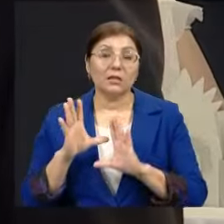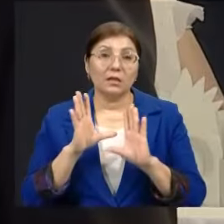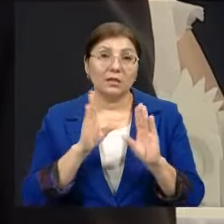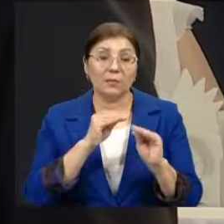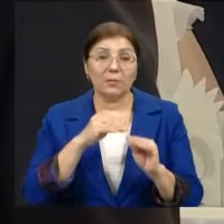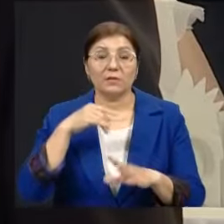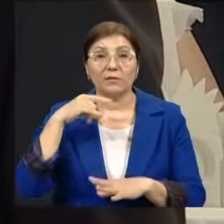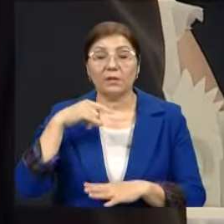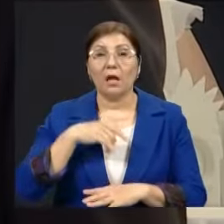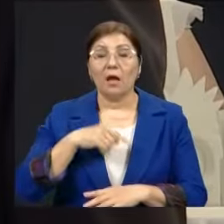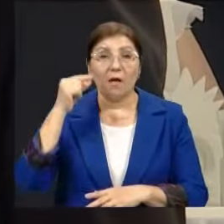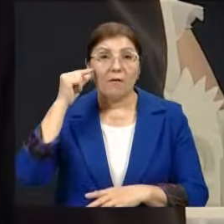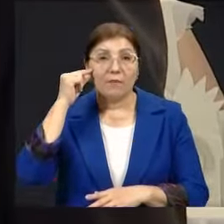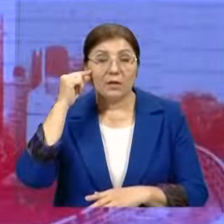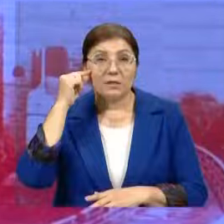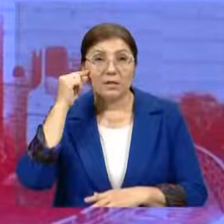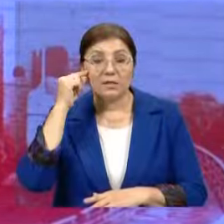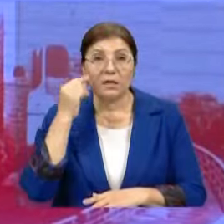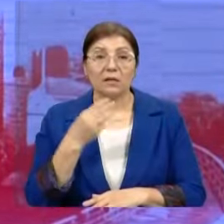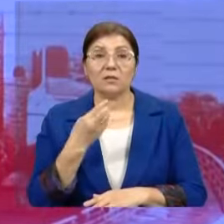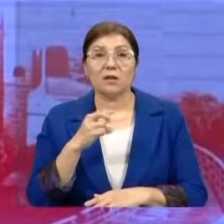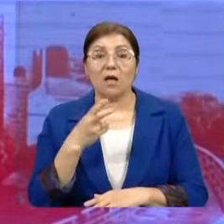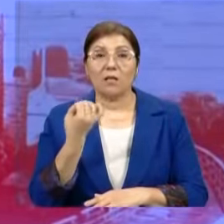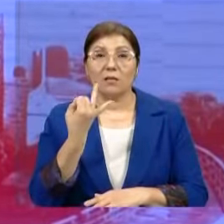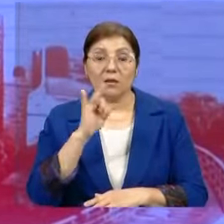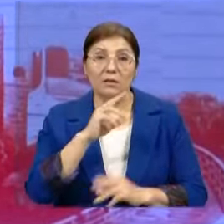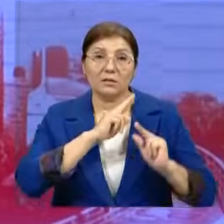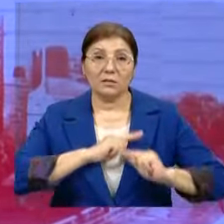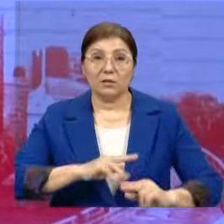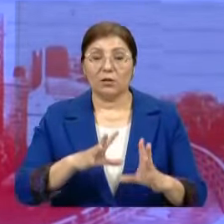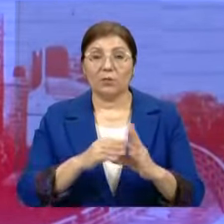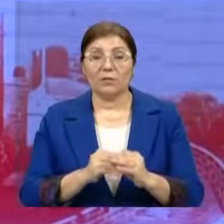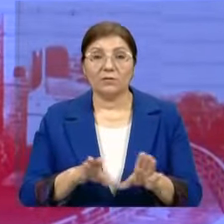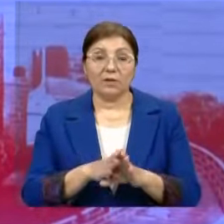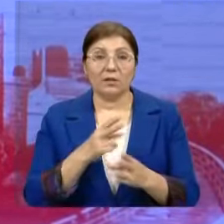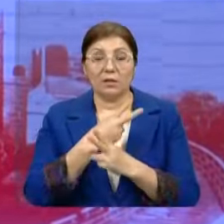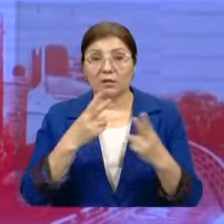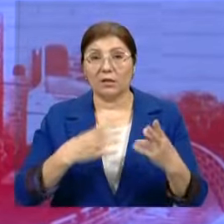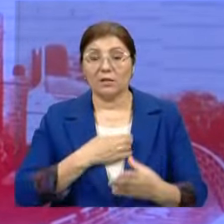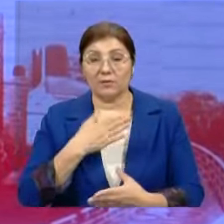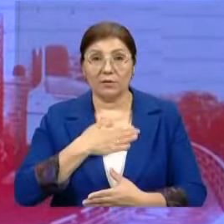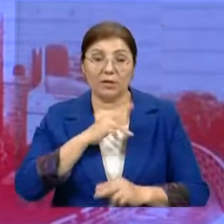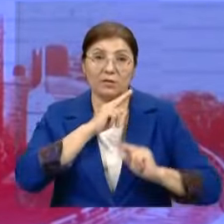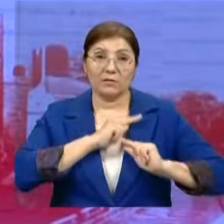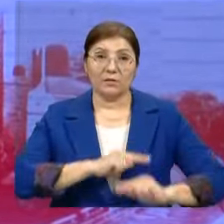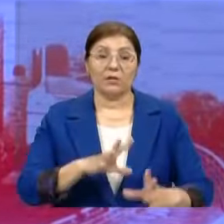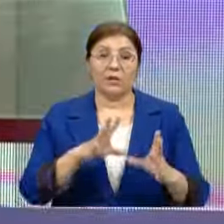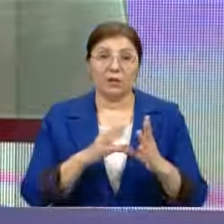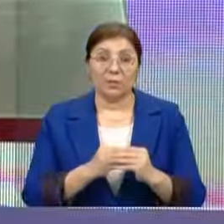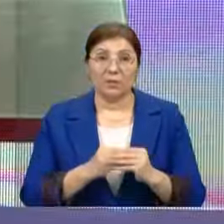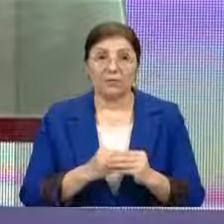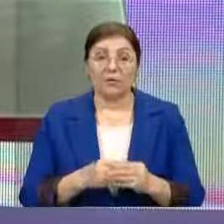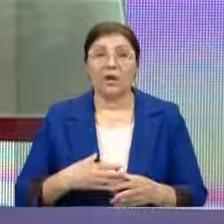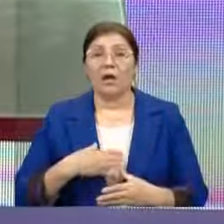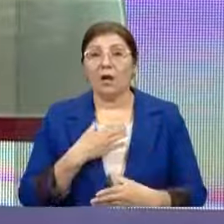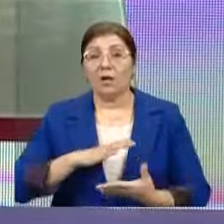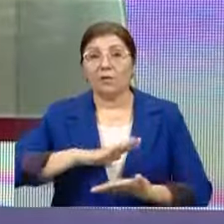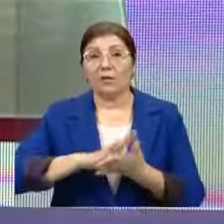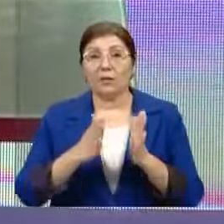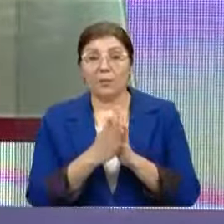Цзиньпина в Казахстан в рамках саммита Шанхайской организации сотрудничества. Эти визиты подчеркнули важность нашего сотрудничества и привели к важным